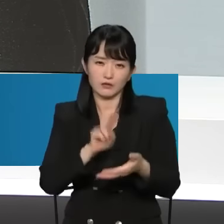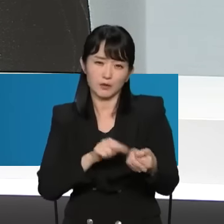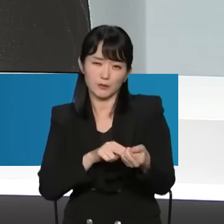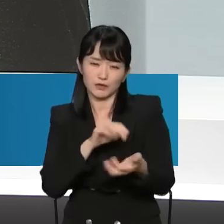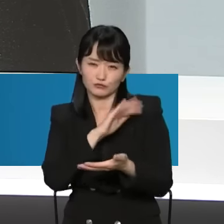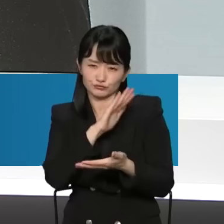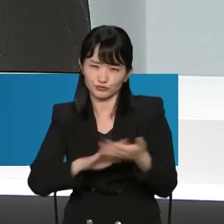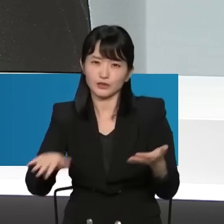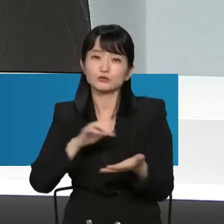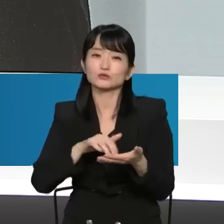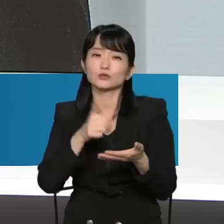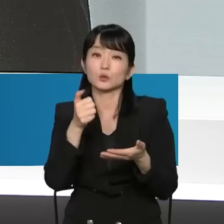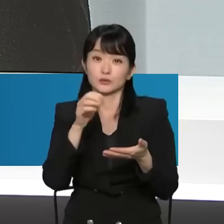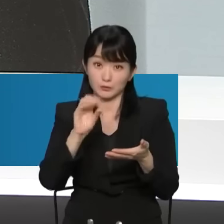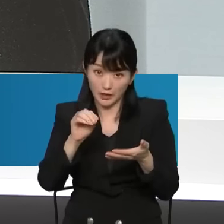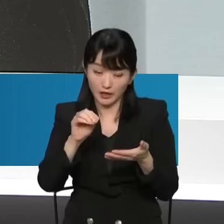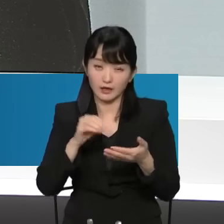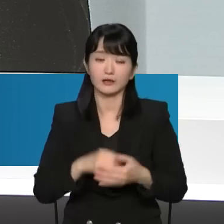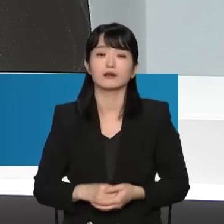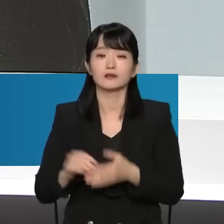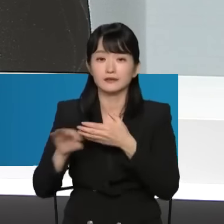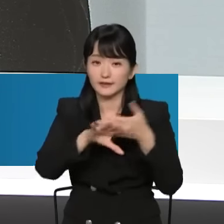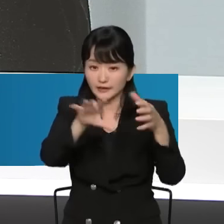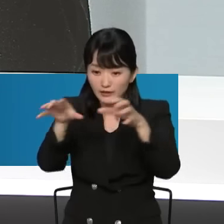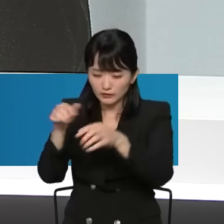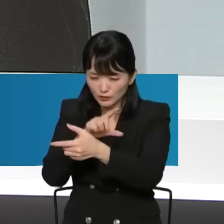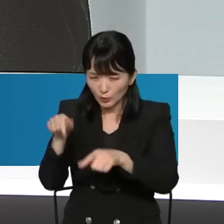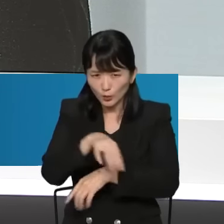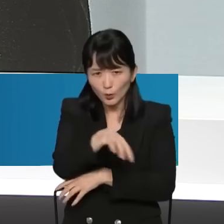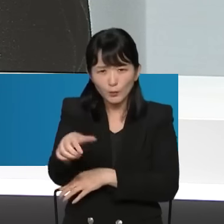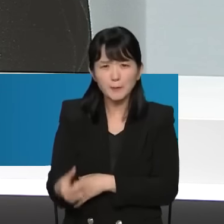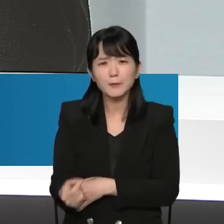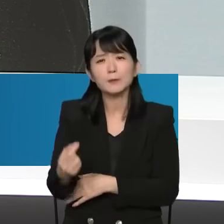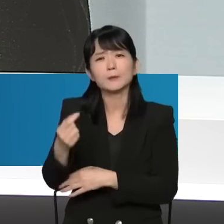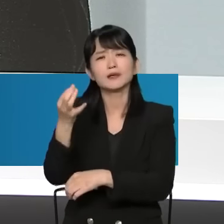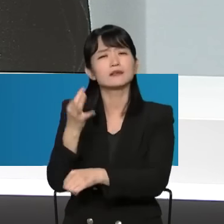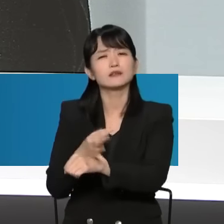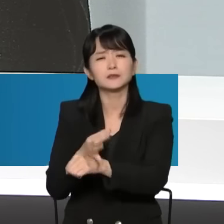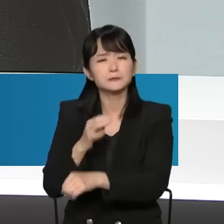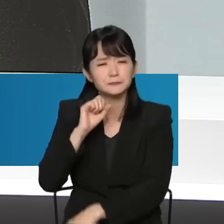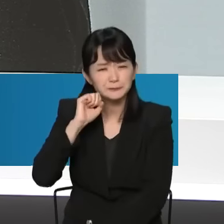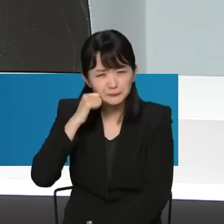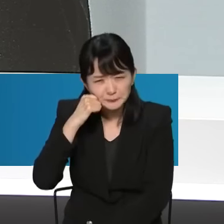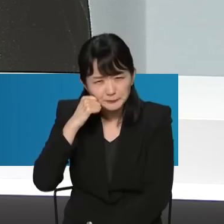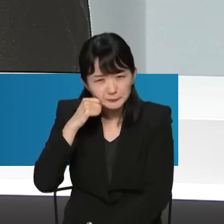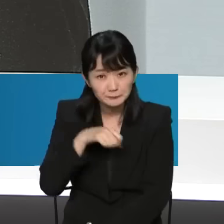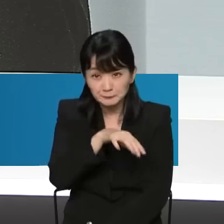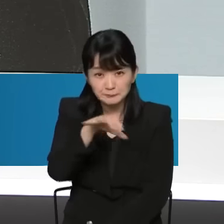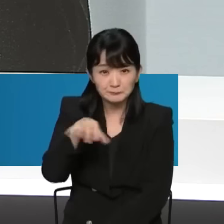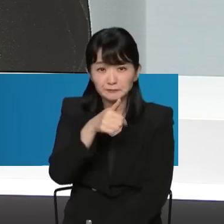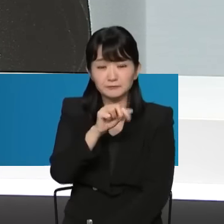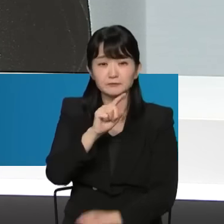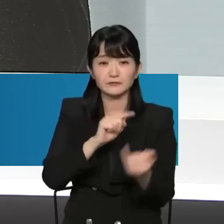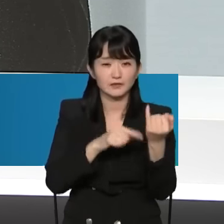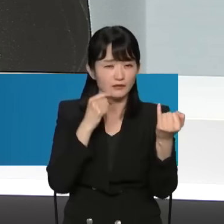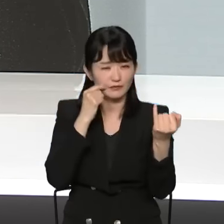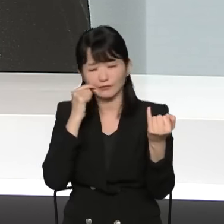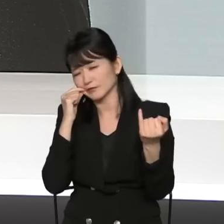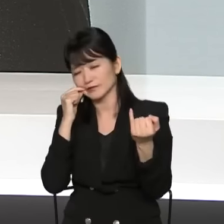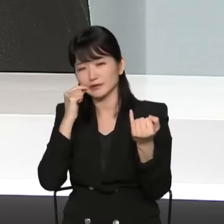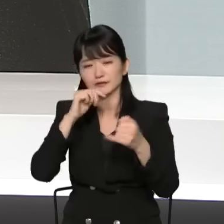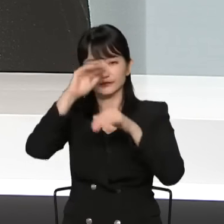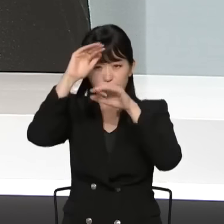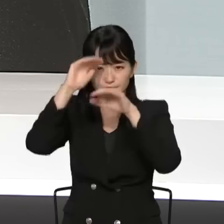팔리며 품절 대란을 빚고 있습니다. 해외 여러 나라에서도 당장 구하기가 어렵습니다. 곳곳에서 이어지는 한강